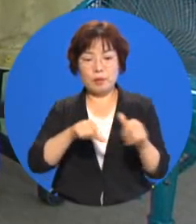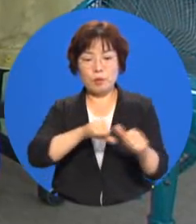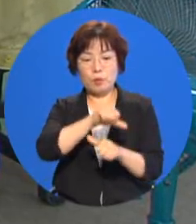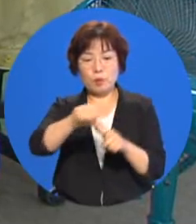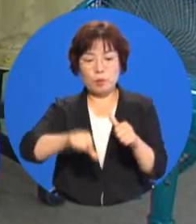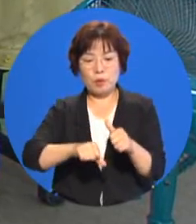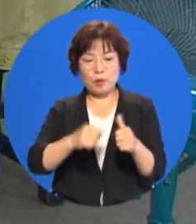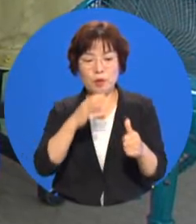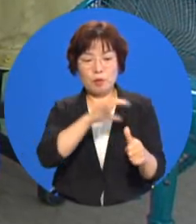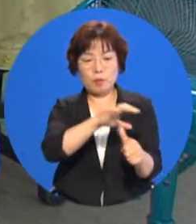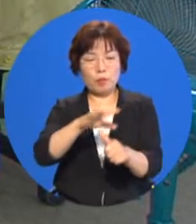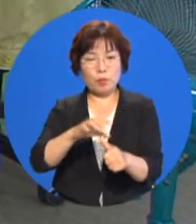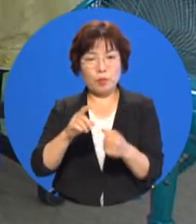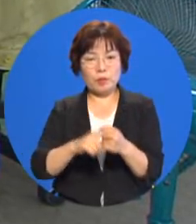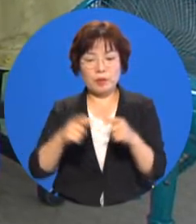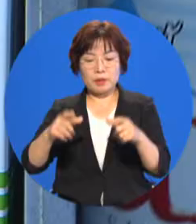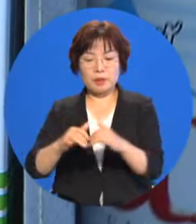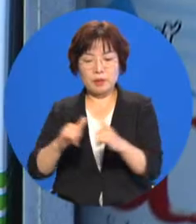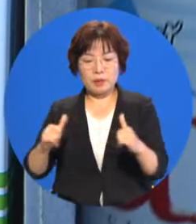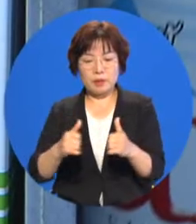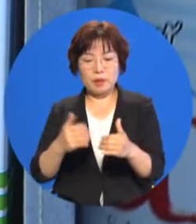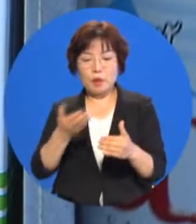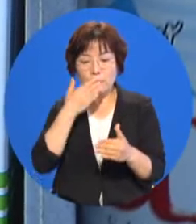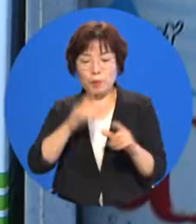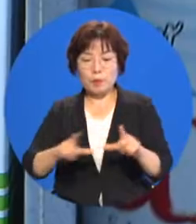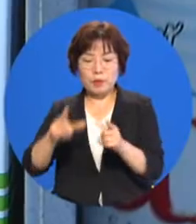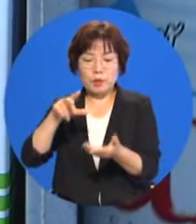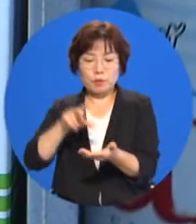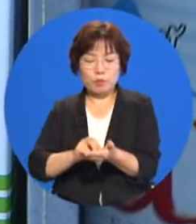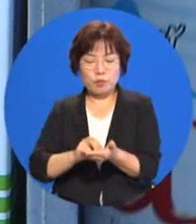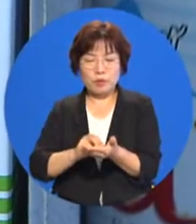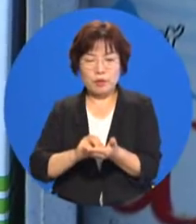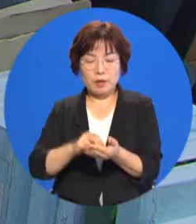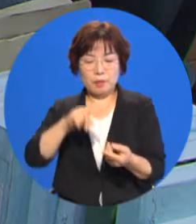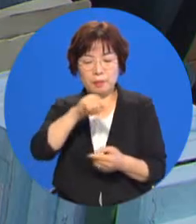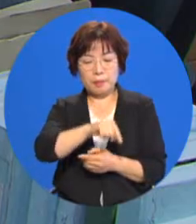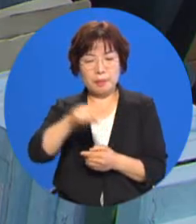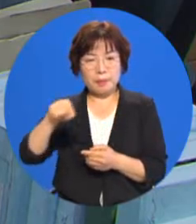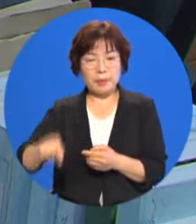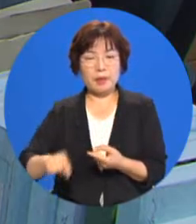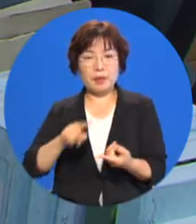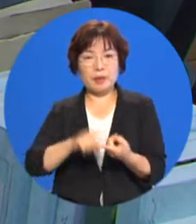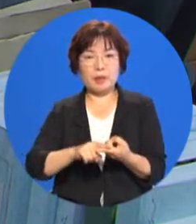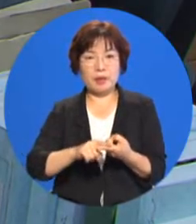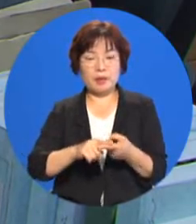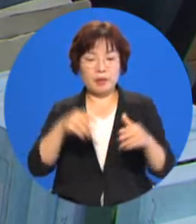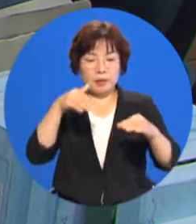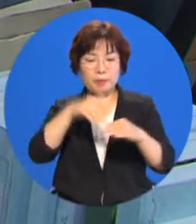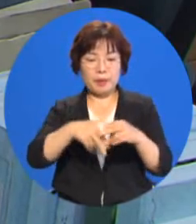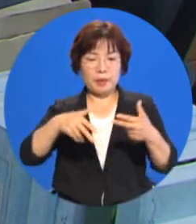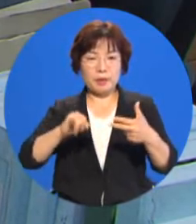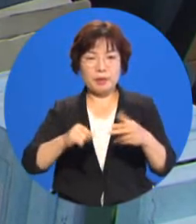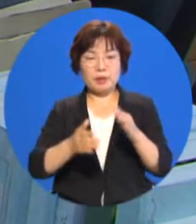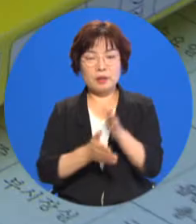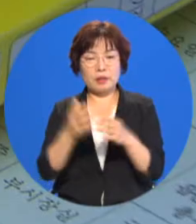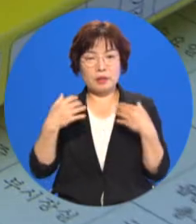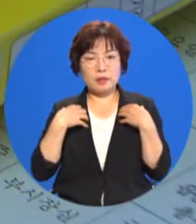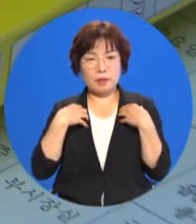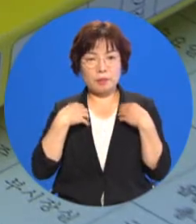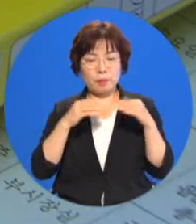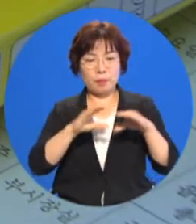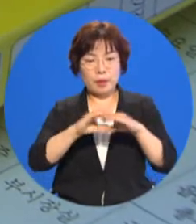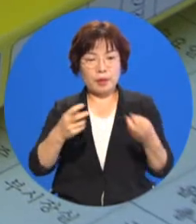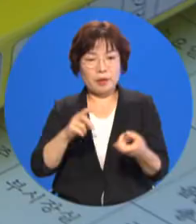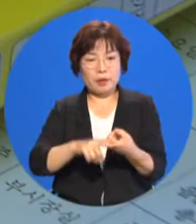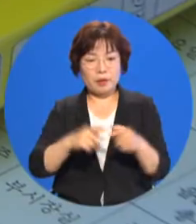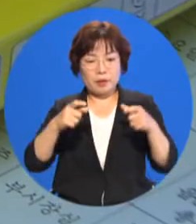환경보전이란 대의명분 속에 일부 지역민들의 생존권이 묻힐 수 있다는 우려가 제기되면서 민선 7기 광양시의 대응에 따라 지역